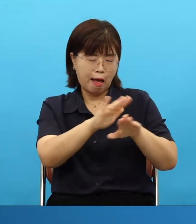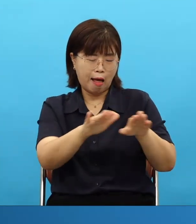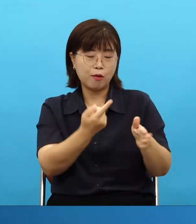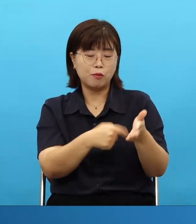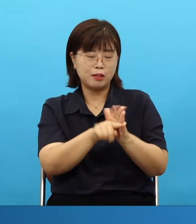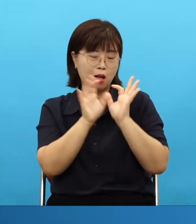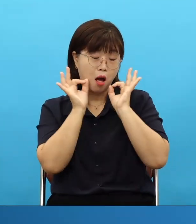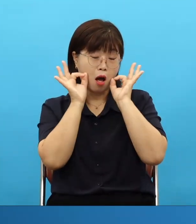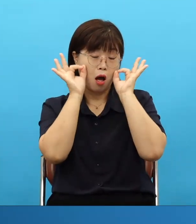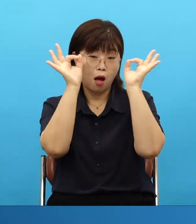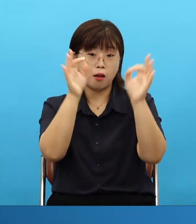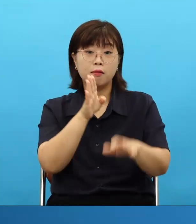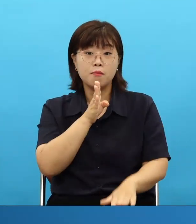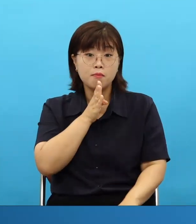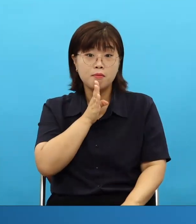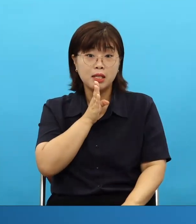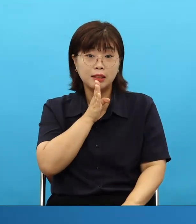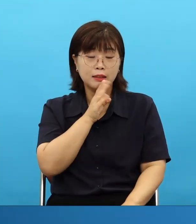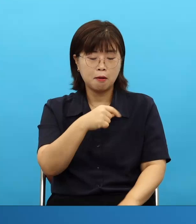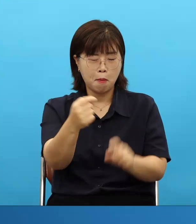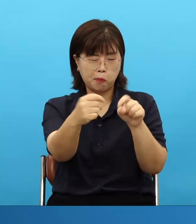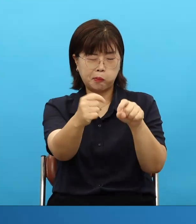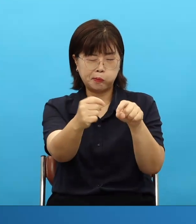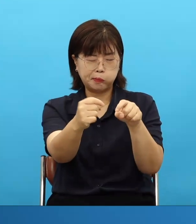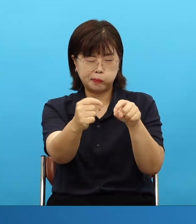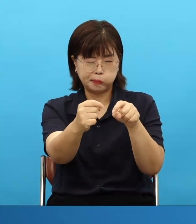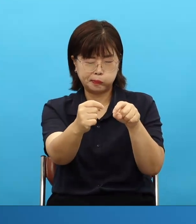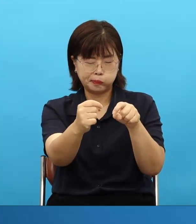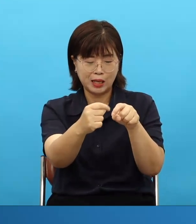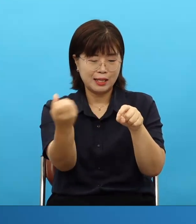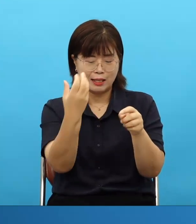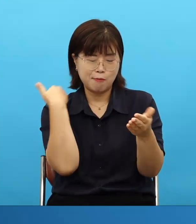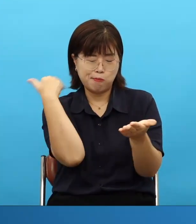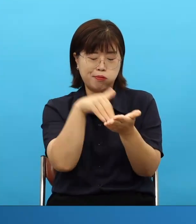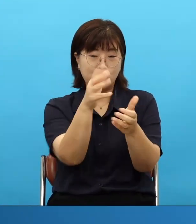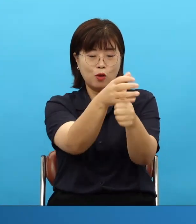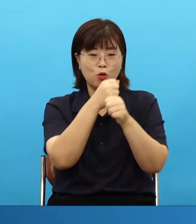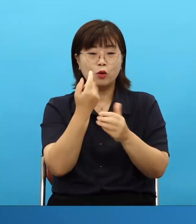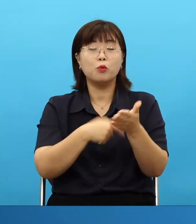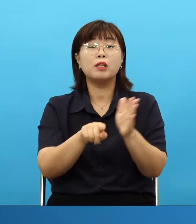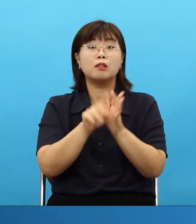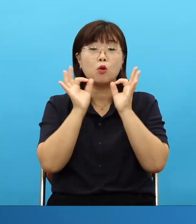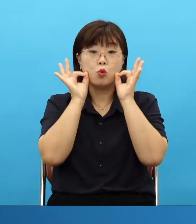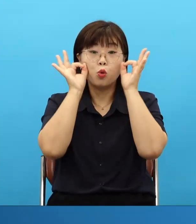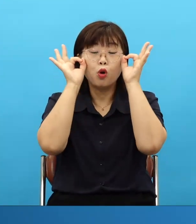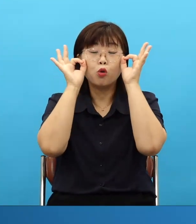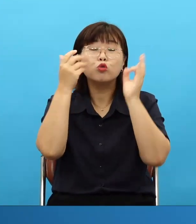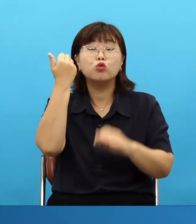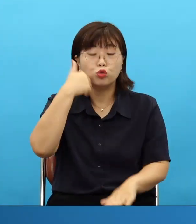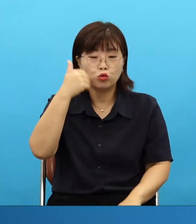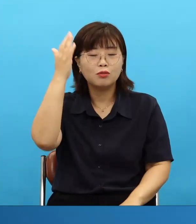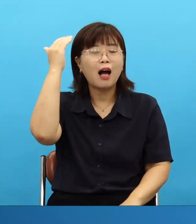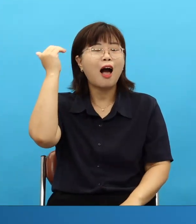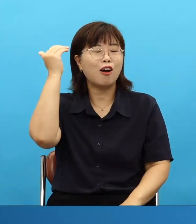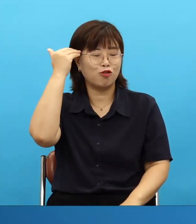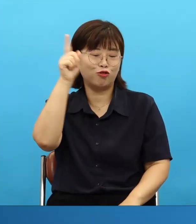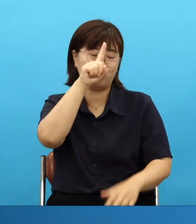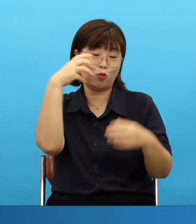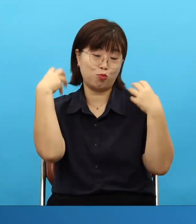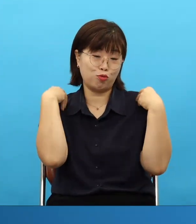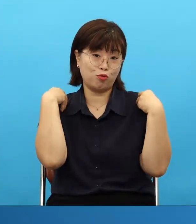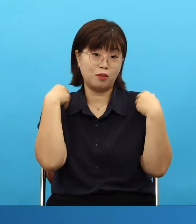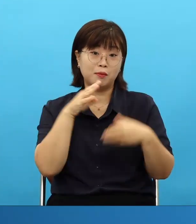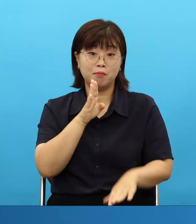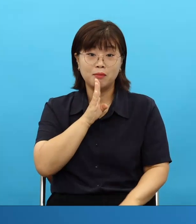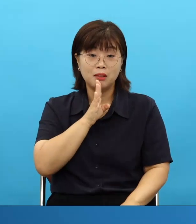파송해서 교섭을 하고 대화를 하는 겁니다. They're immediately dispatched so they can meet with the abductors and they can have 그 negotiations to 이유는 release 한국 the